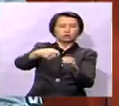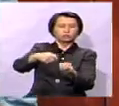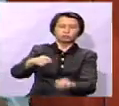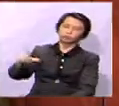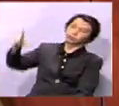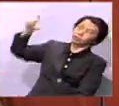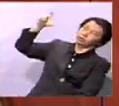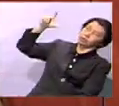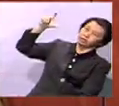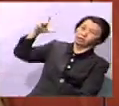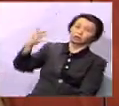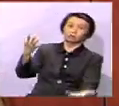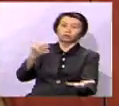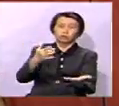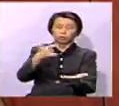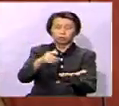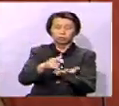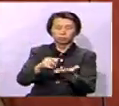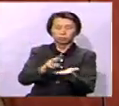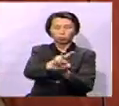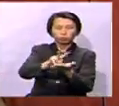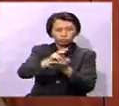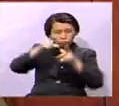buat video. Jadi memang sedikit sebanyak